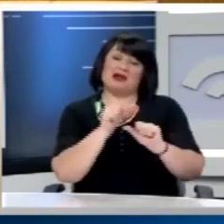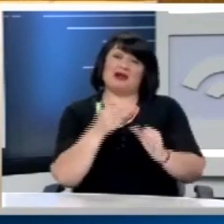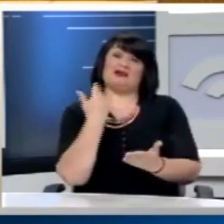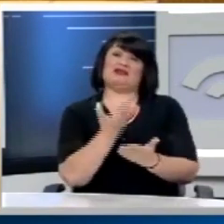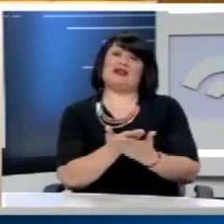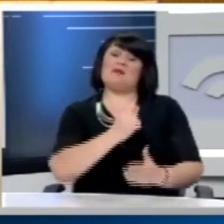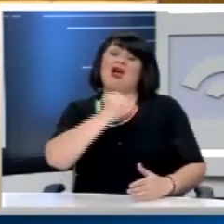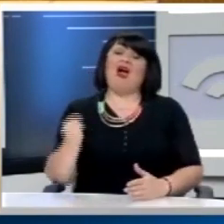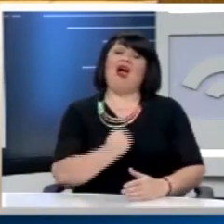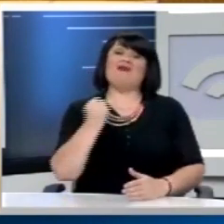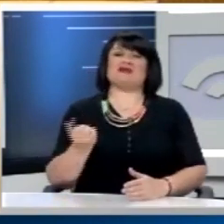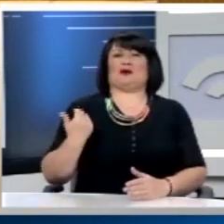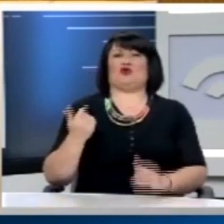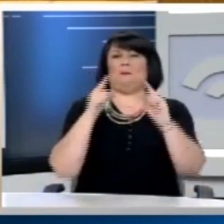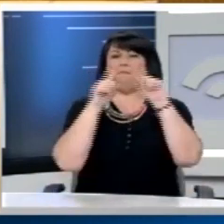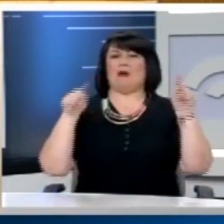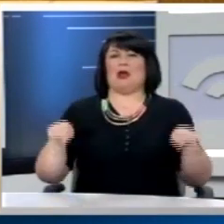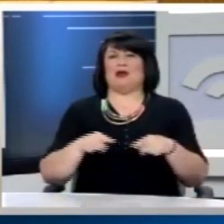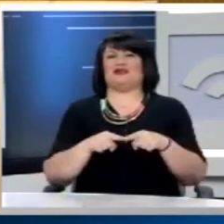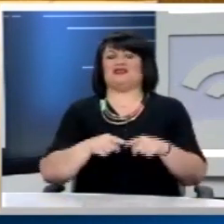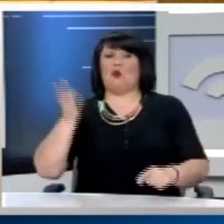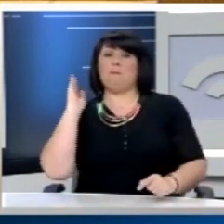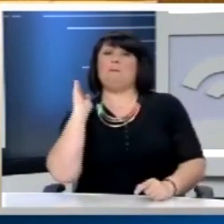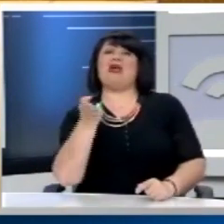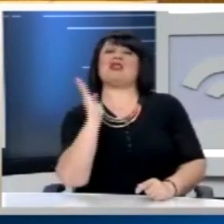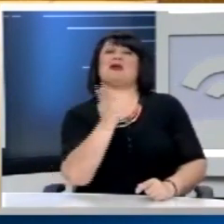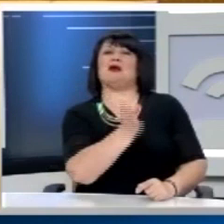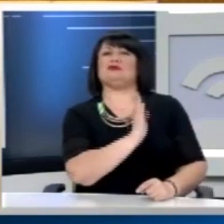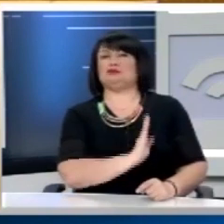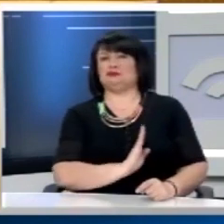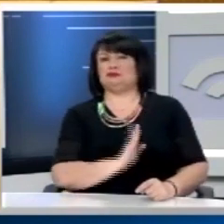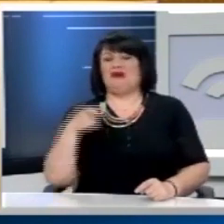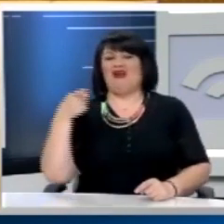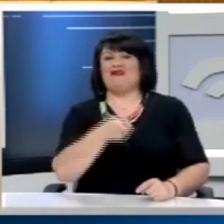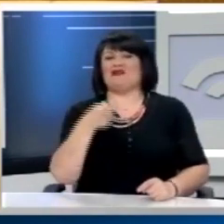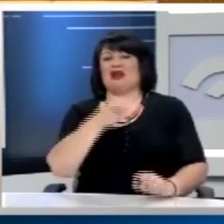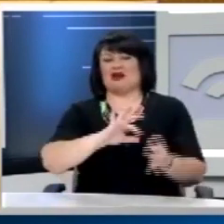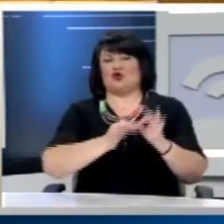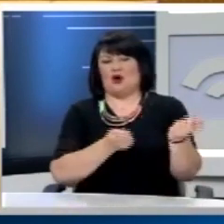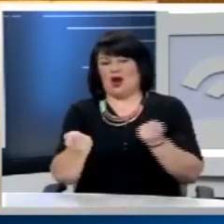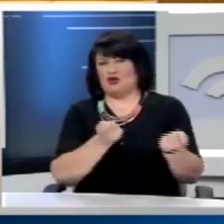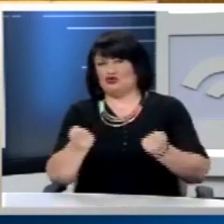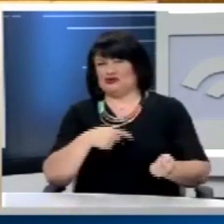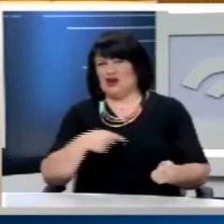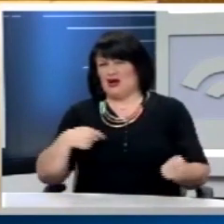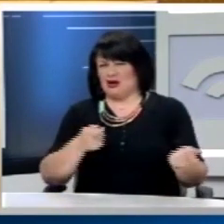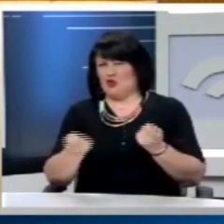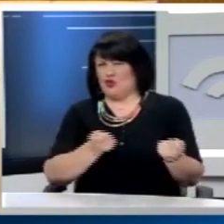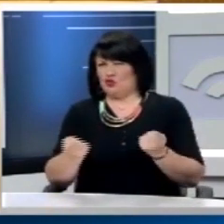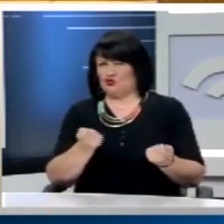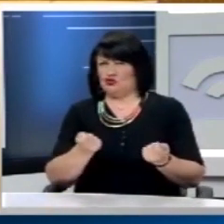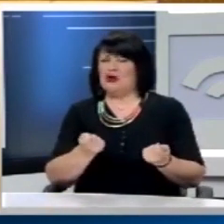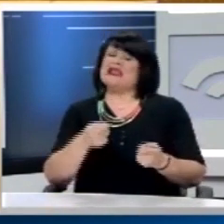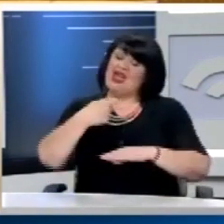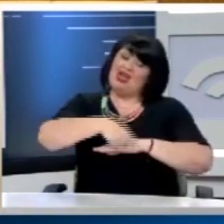προηγούμενο αυστηρότερο πλαίσιο ποινής για τη διεύθυνση εγκληματικής οργάνωσης που σχετίζεται και με τη δίκη